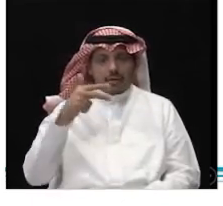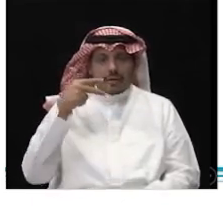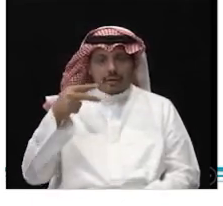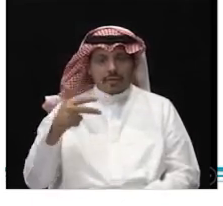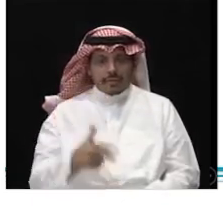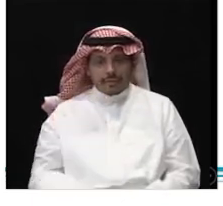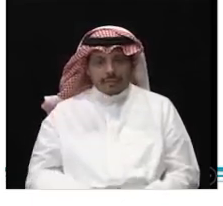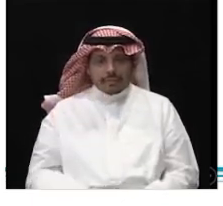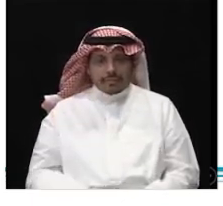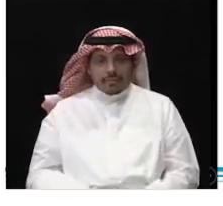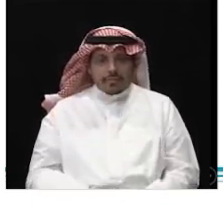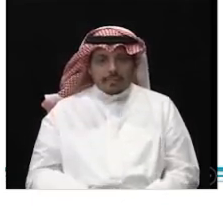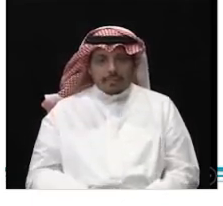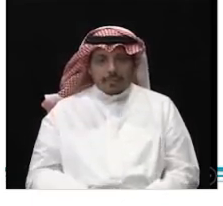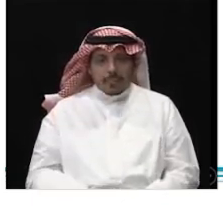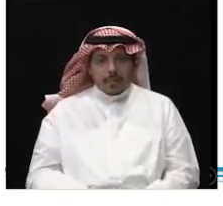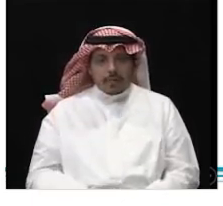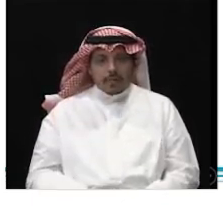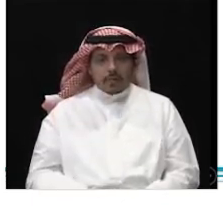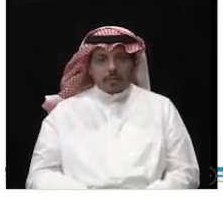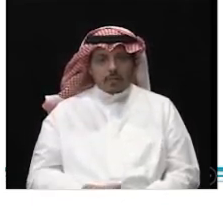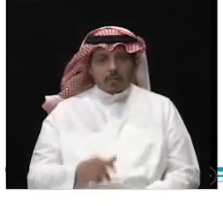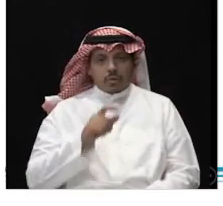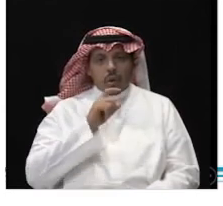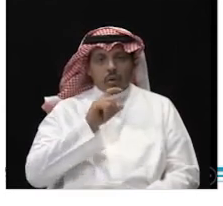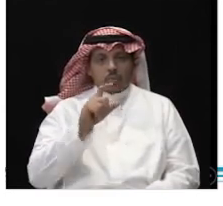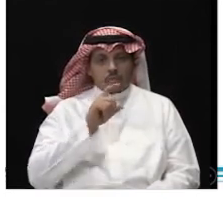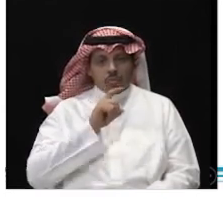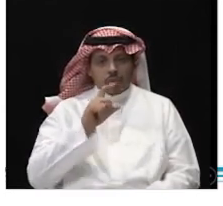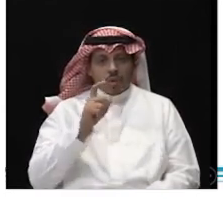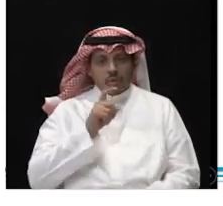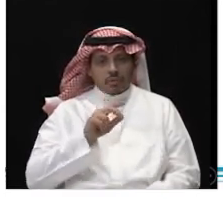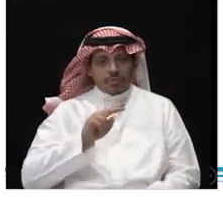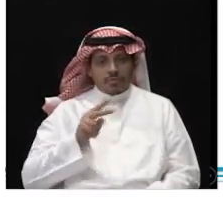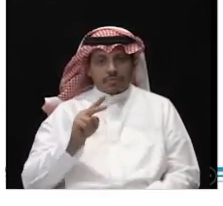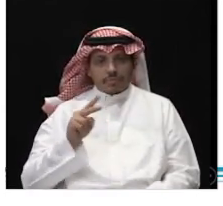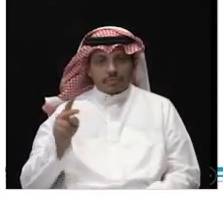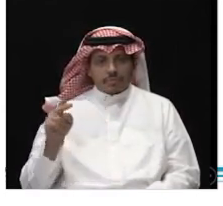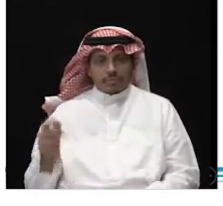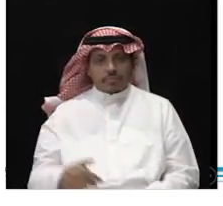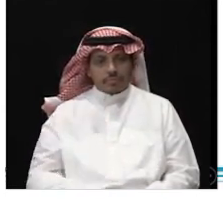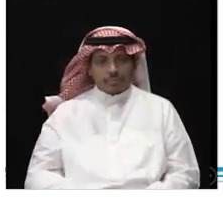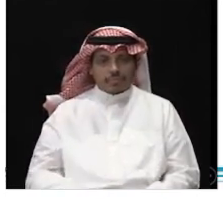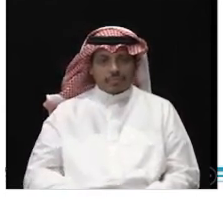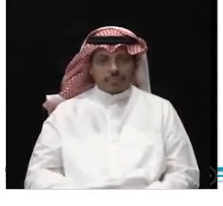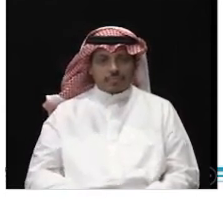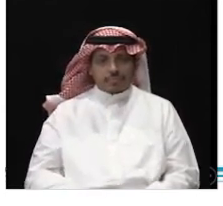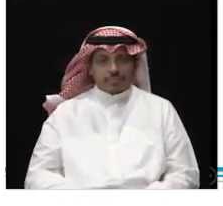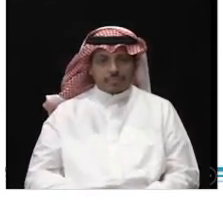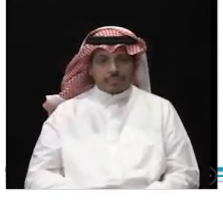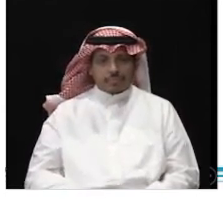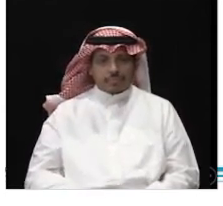الغين، طبعا اسمه غين وله أصوات، وله أصوات، اسم الحرف حرف الغين